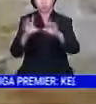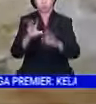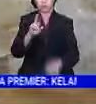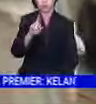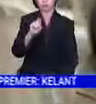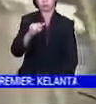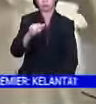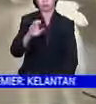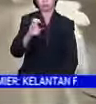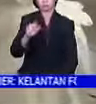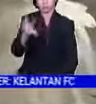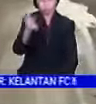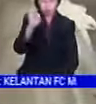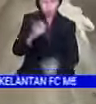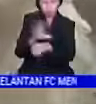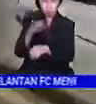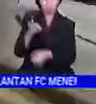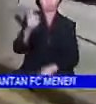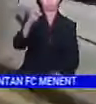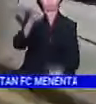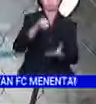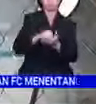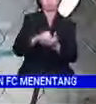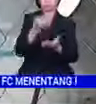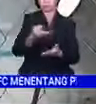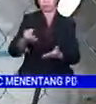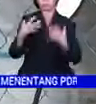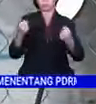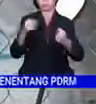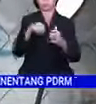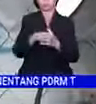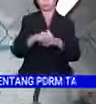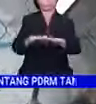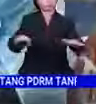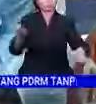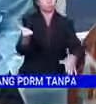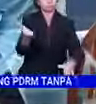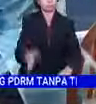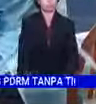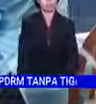RT-KEG bagi pengesanan COVID-19 di fasiliti kesihatan dan lapangan.